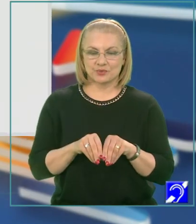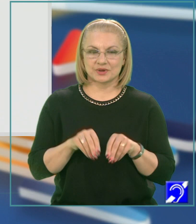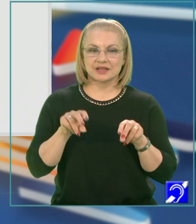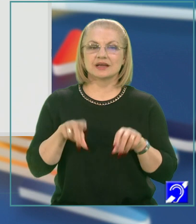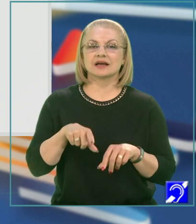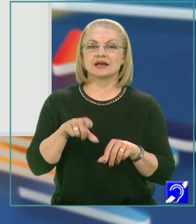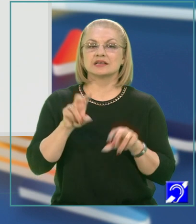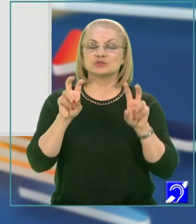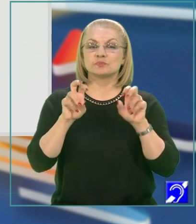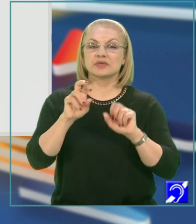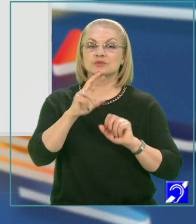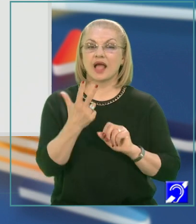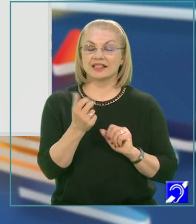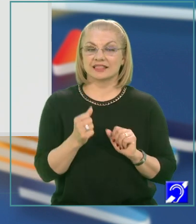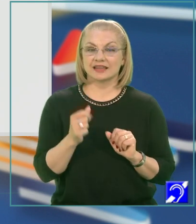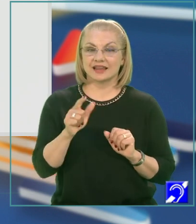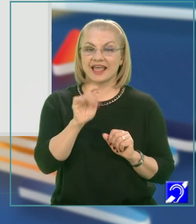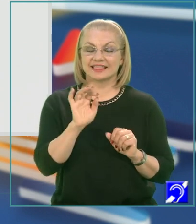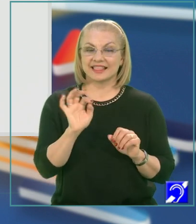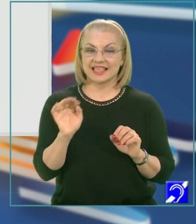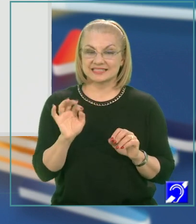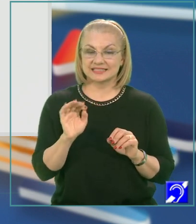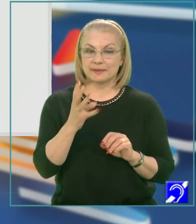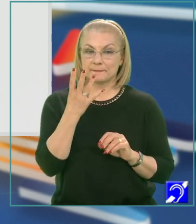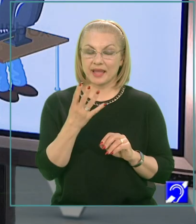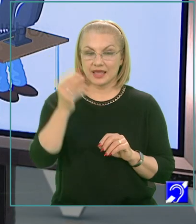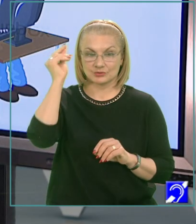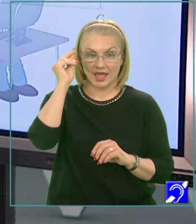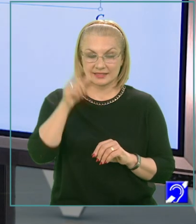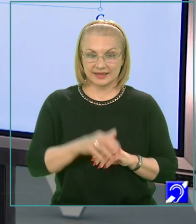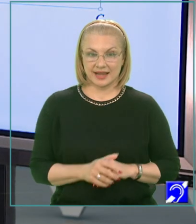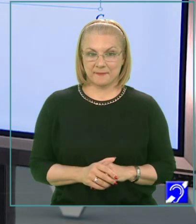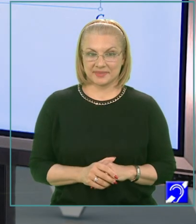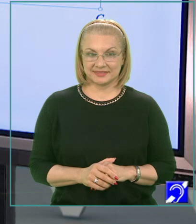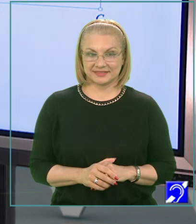subiectul al treilea, al testului 4, test de antrenament.